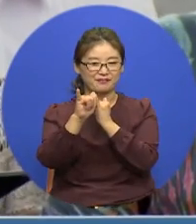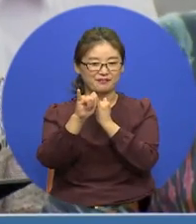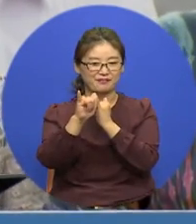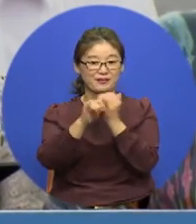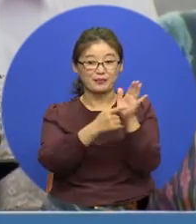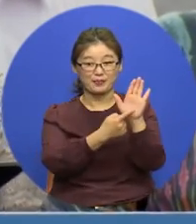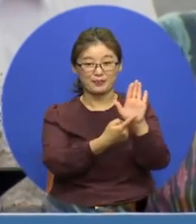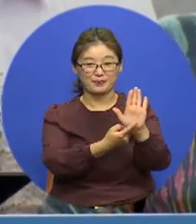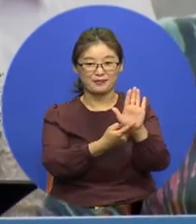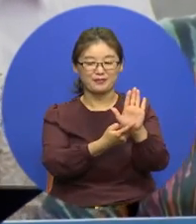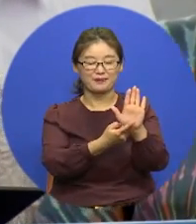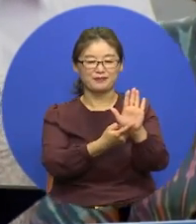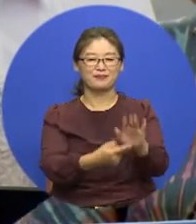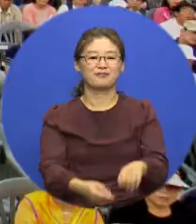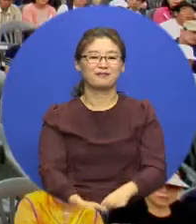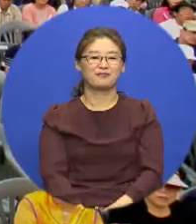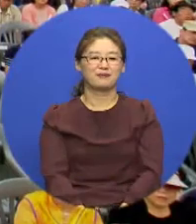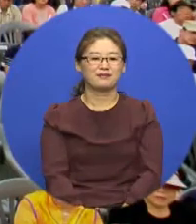발표하겠습니다. 금상!